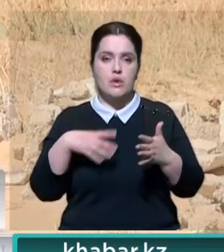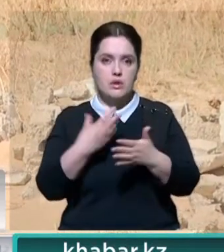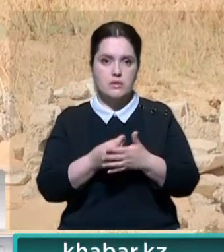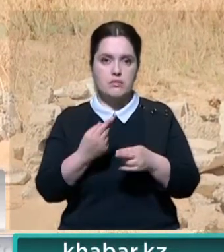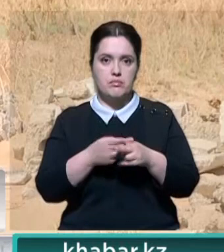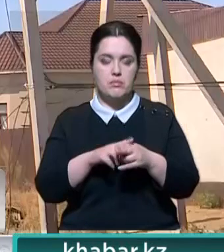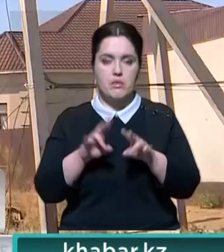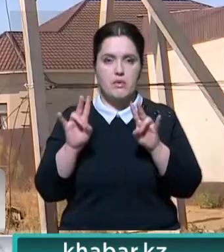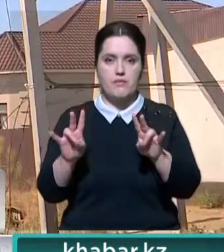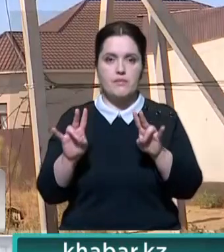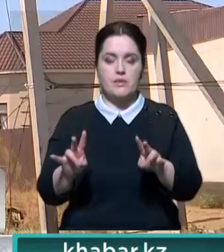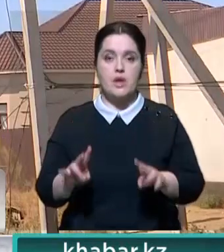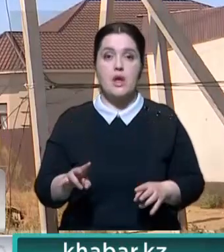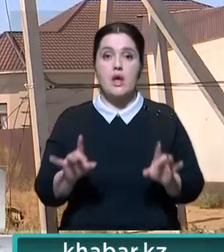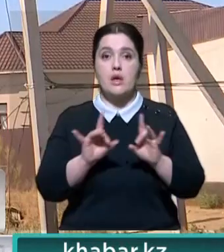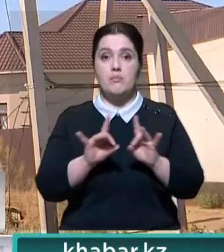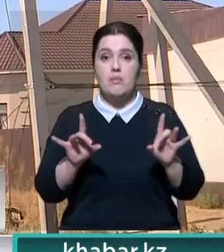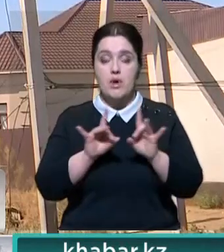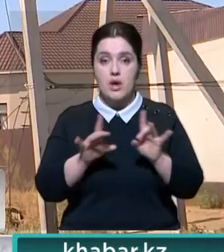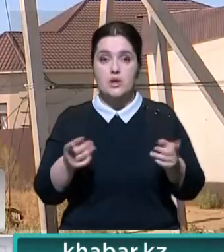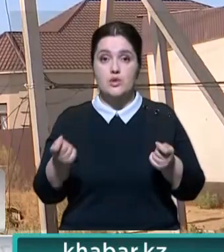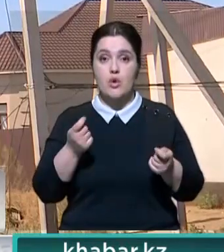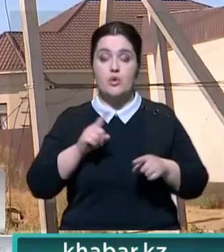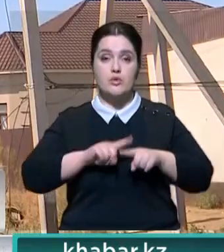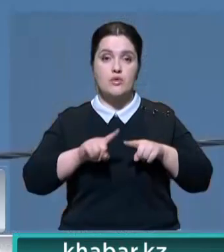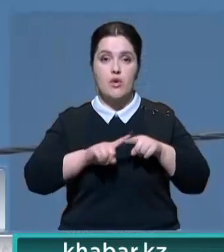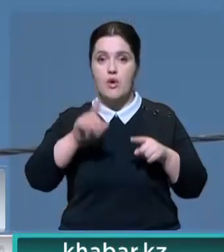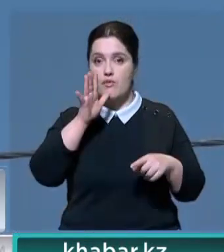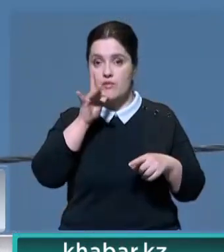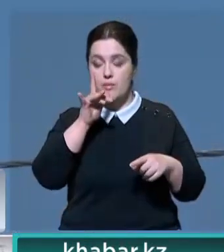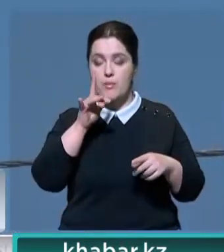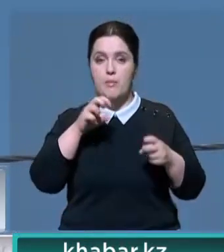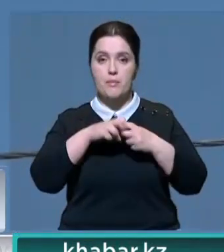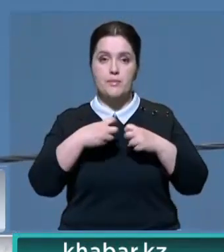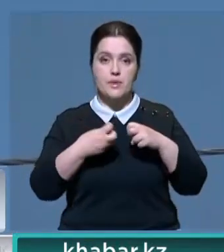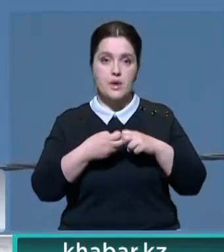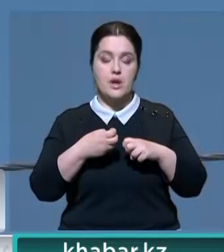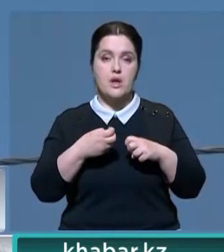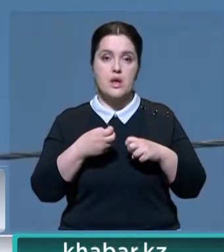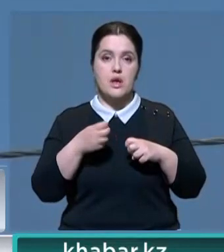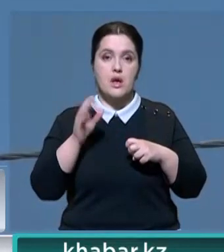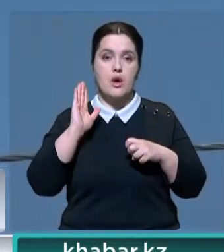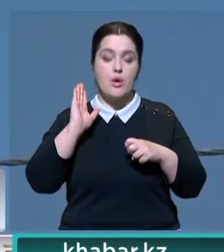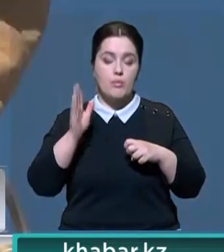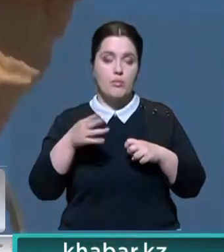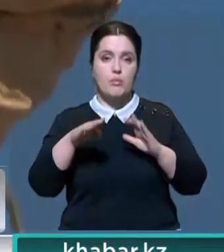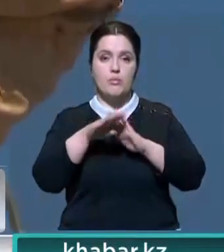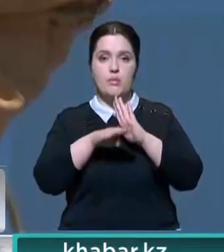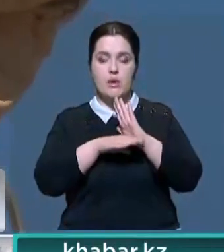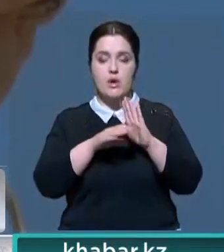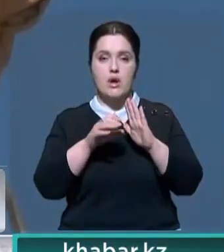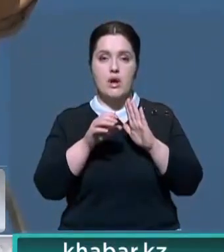сдвинулось с мертвой точки. По словам чиновников, уже в ближайшее время решать проблему жители микрорайона будут в рамках программы